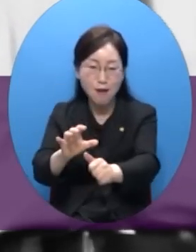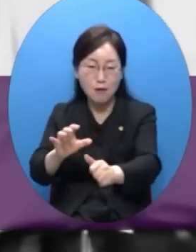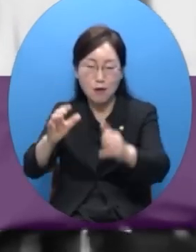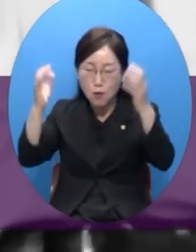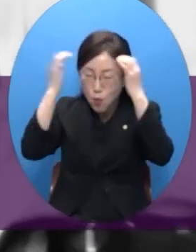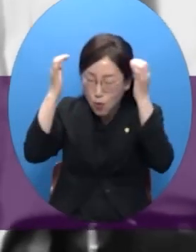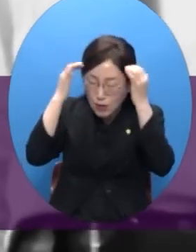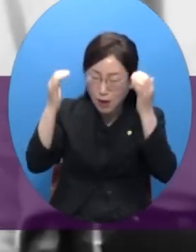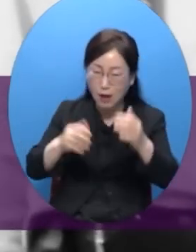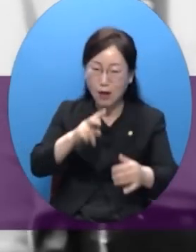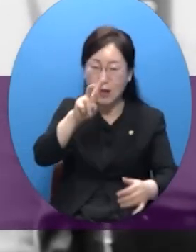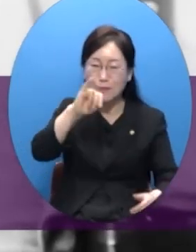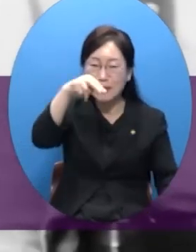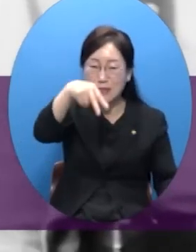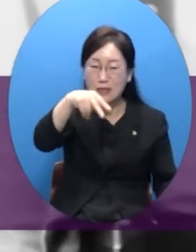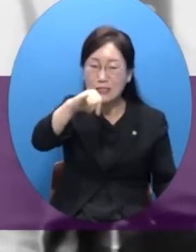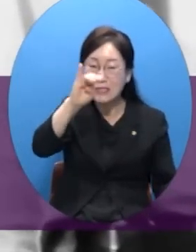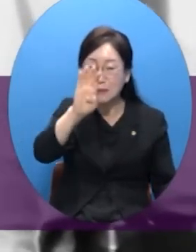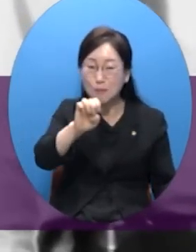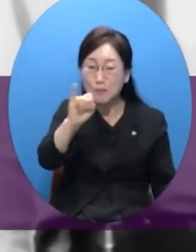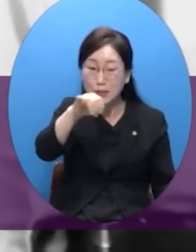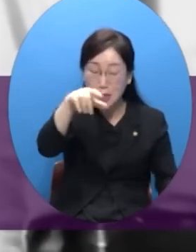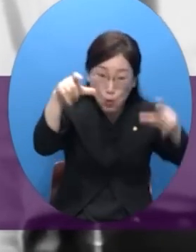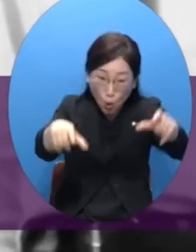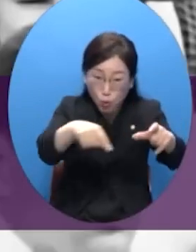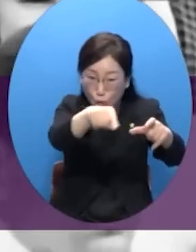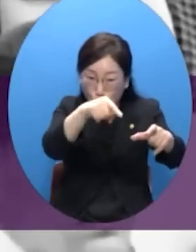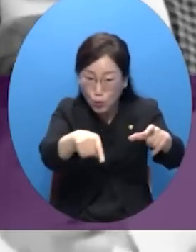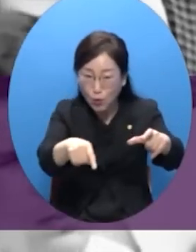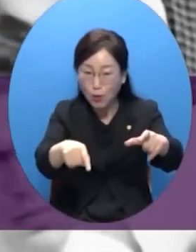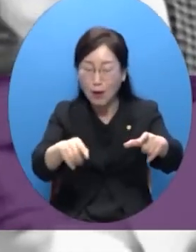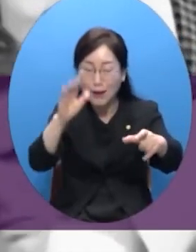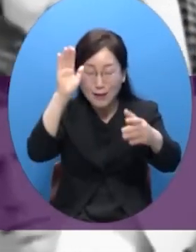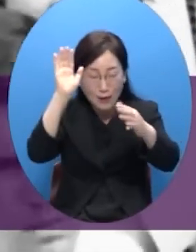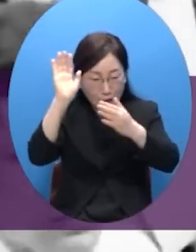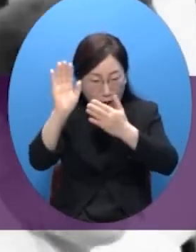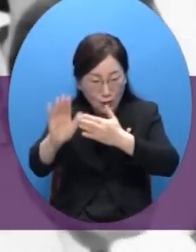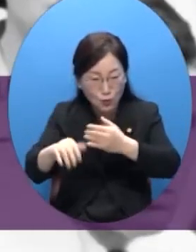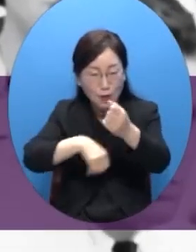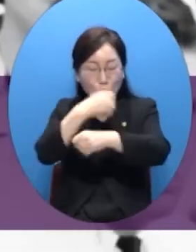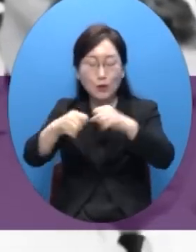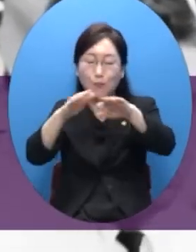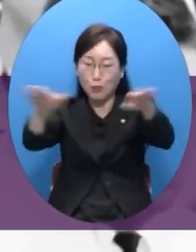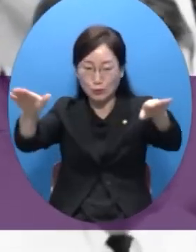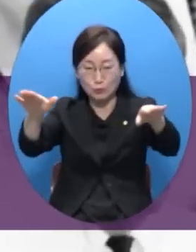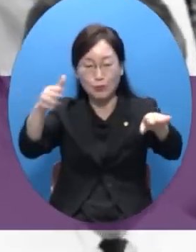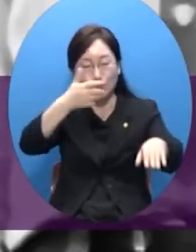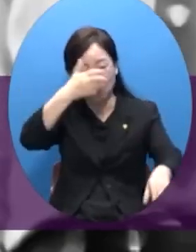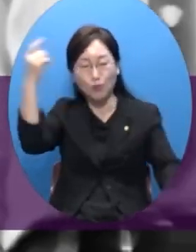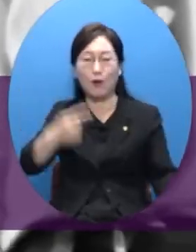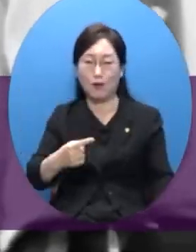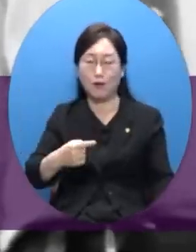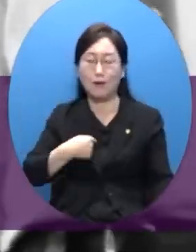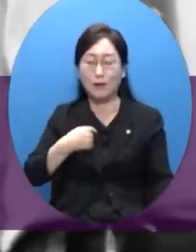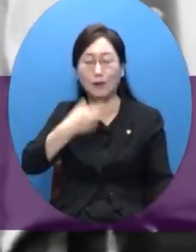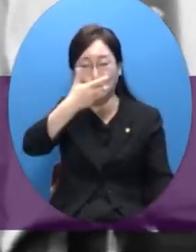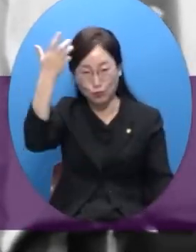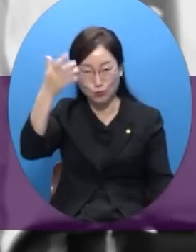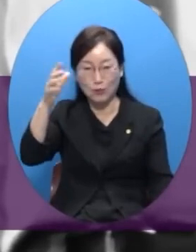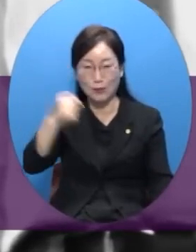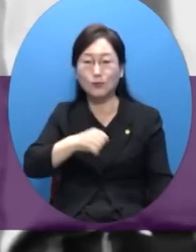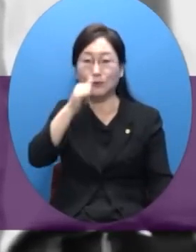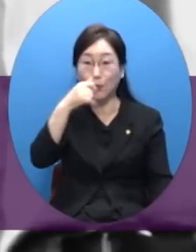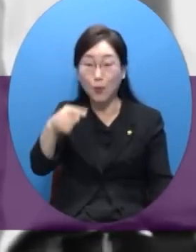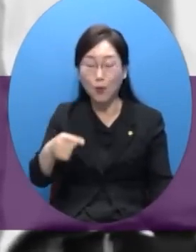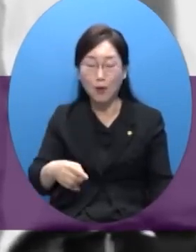저 미시시피주 마저도 자유와 평등의 오아시스로 변할 것이라는 꿈입니다. 나에게 꿈이 있습니다. 제